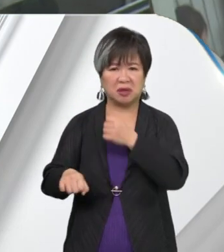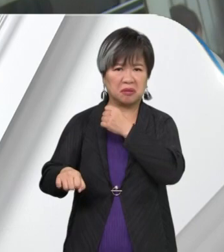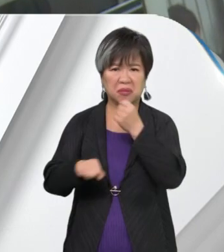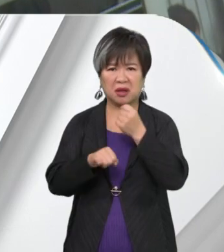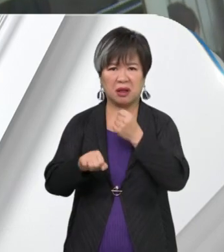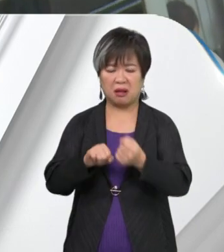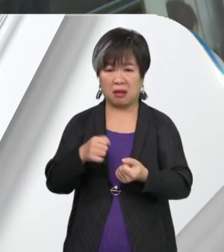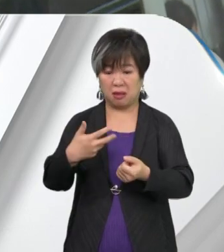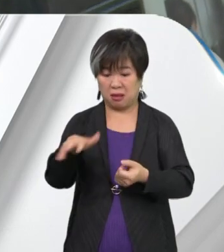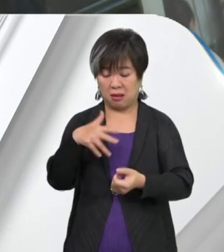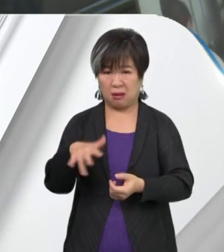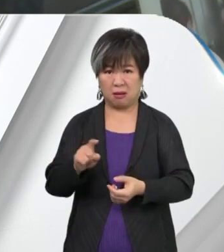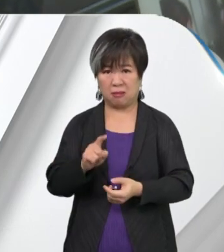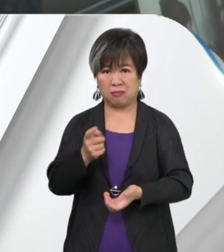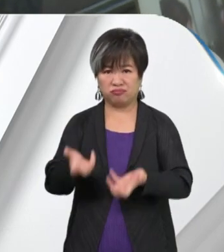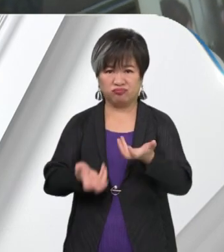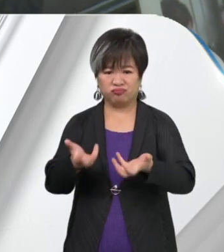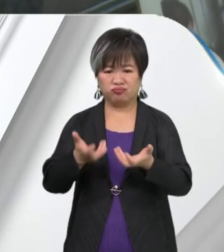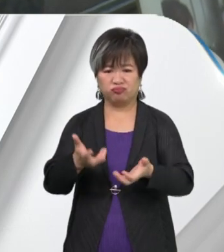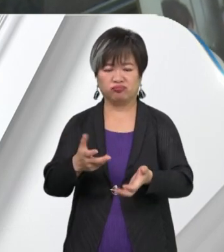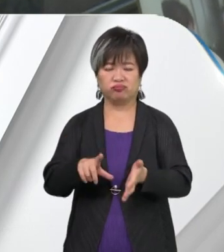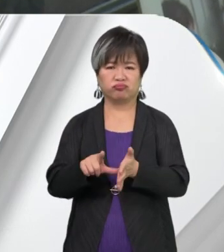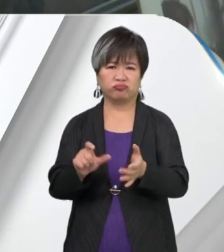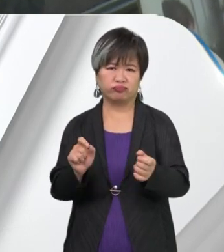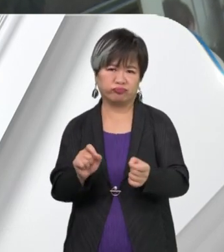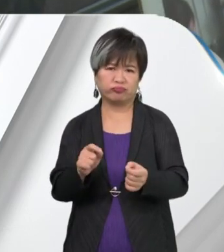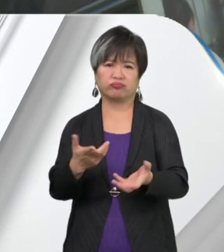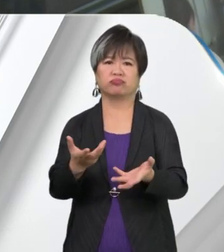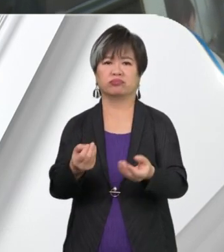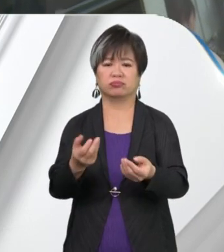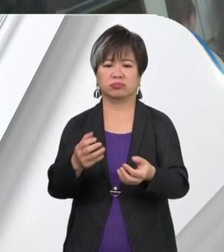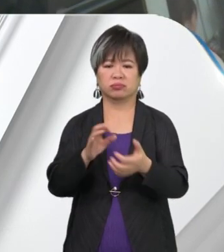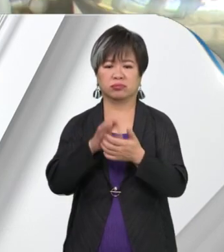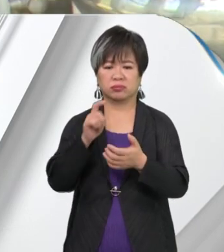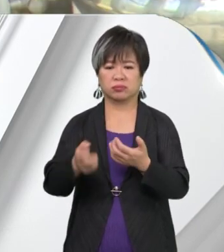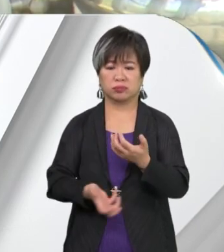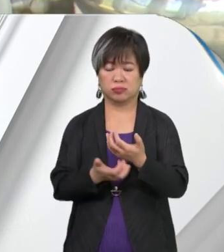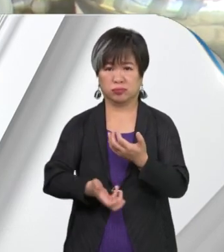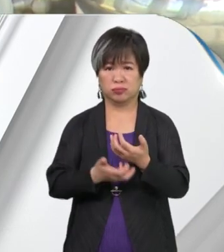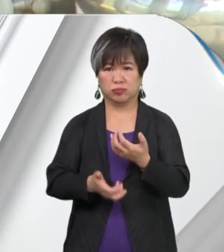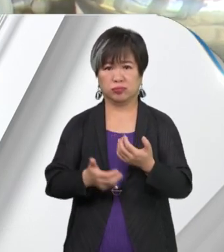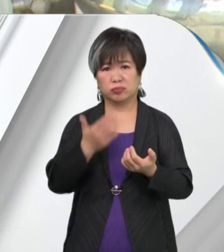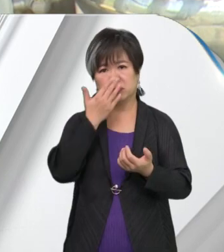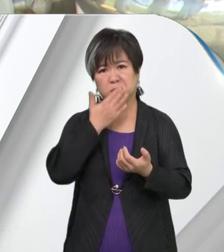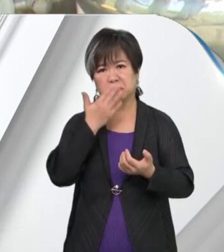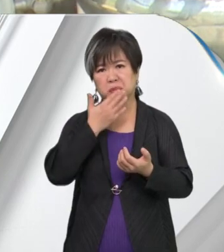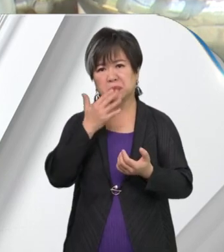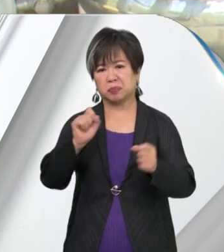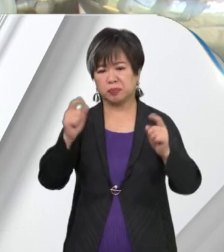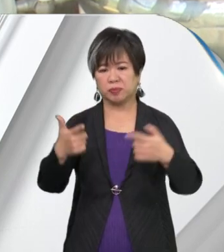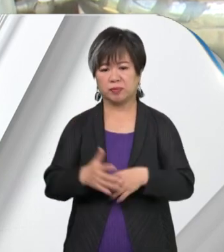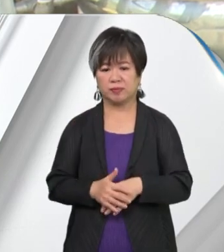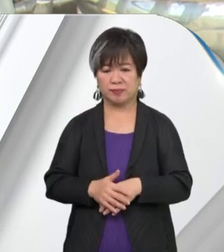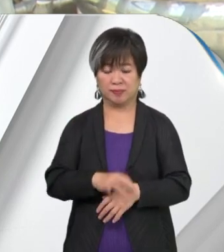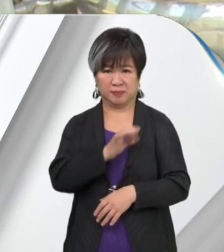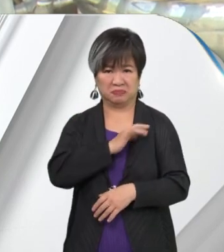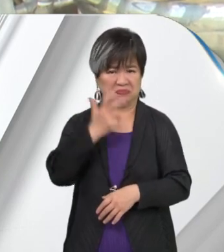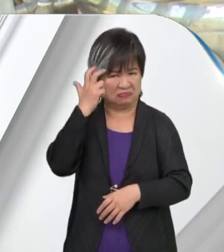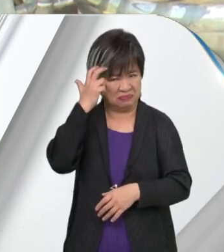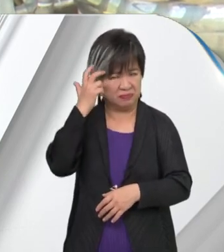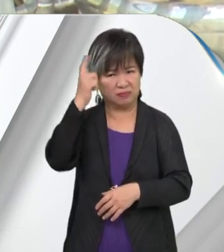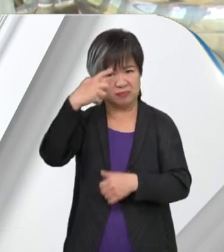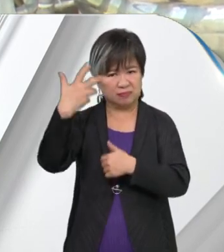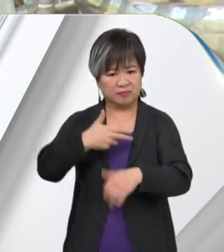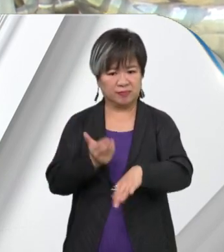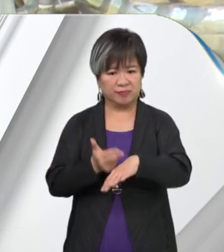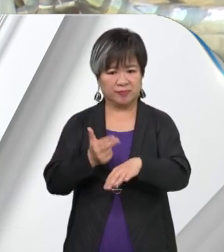梧桐制作的时间缩短众多，没想到用甘蔗水煮到变汤水的梅水，因为协会坚持传统做汤，除